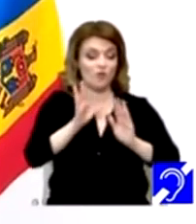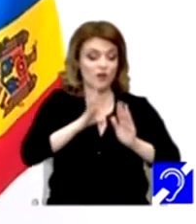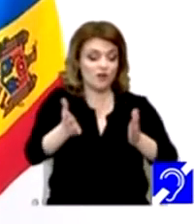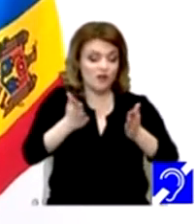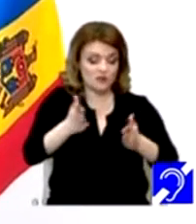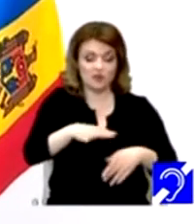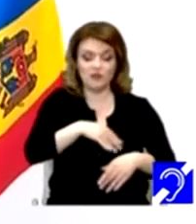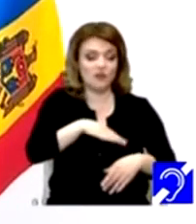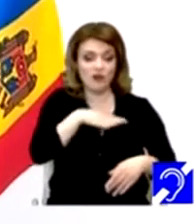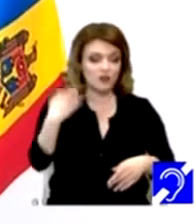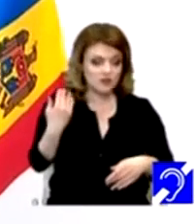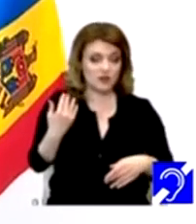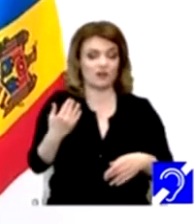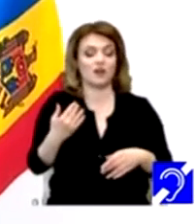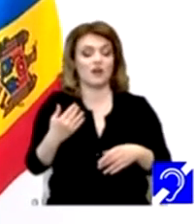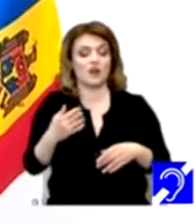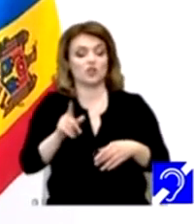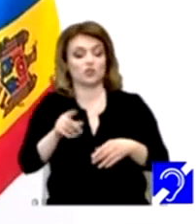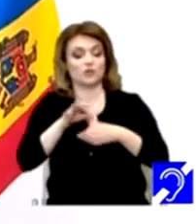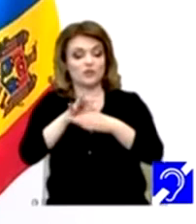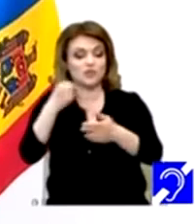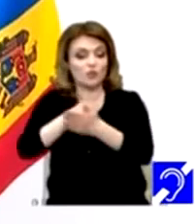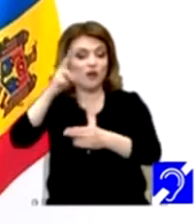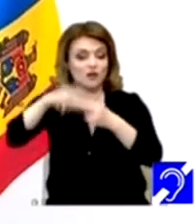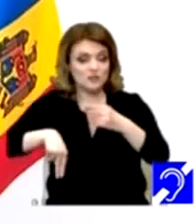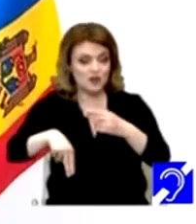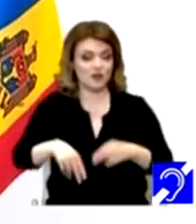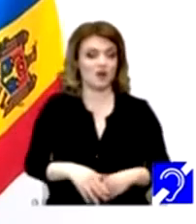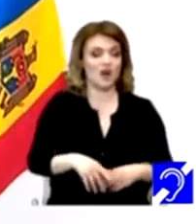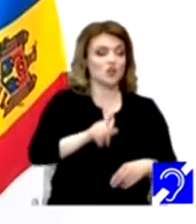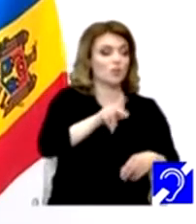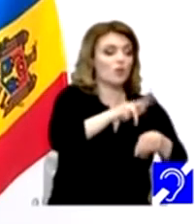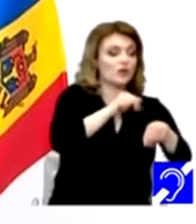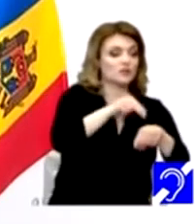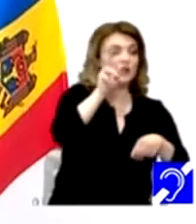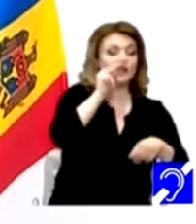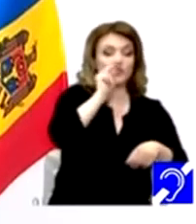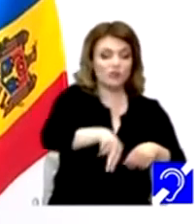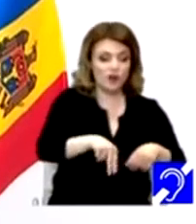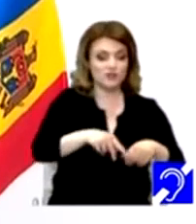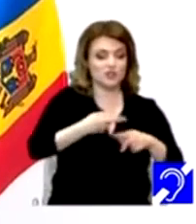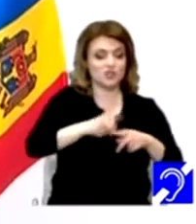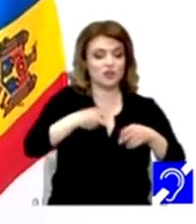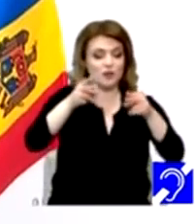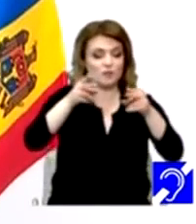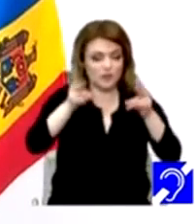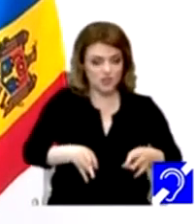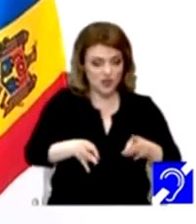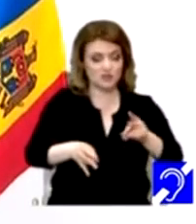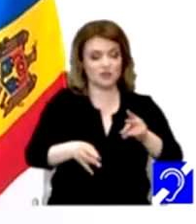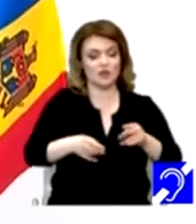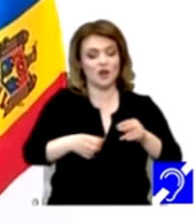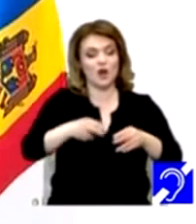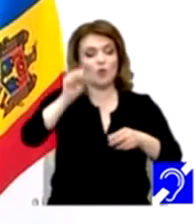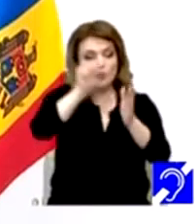dorit ca polițiștii care au maltratat să poartă cu adevărat răspundere. Pentru că dacă ne amintim ce s-a întâmplat în aprilie 2009, atunci